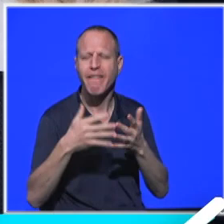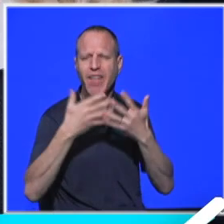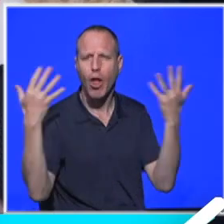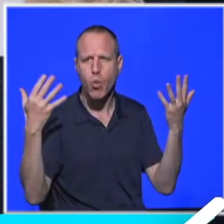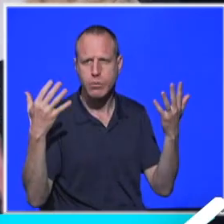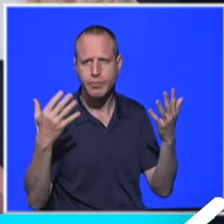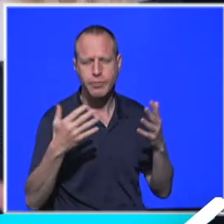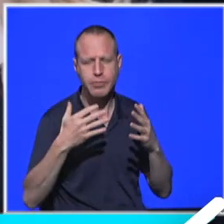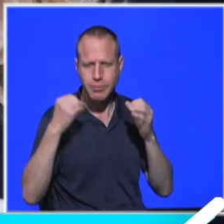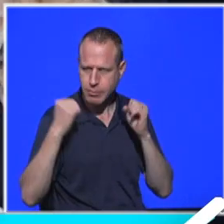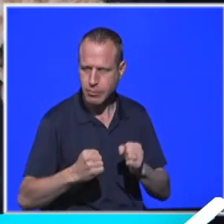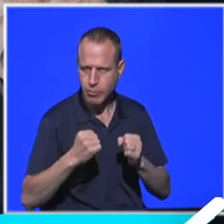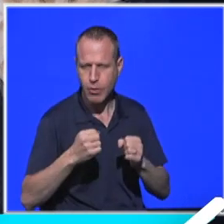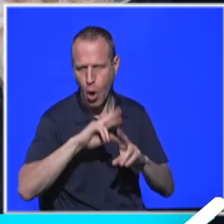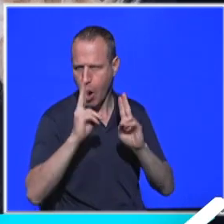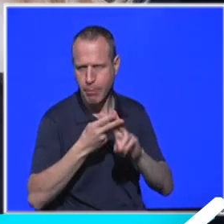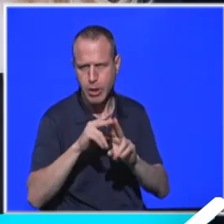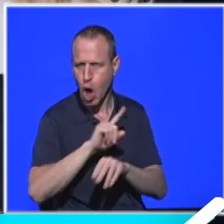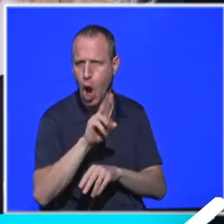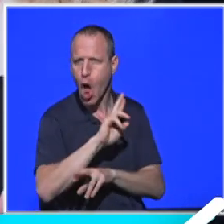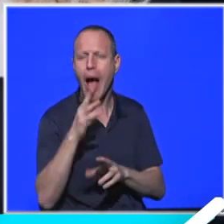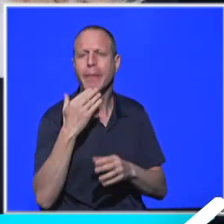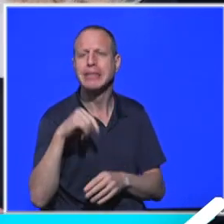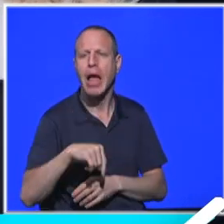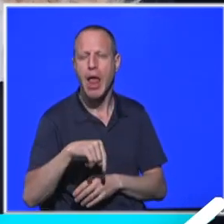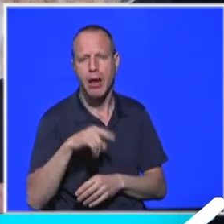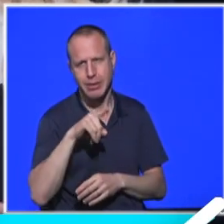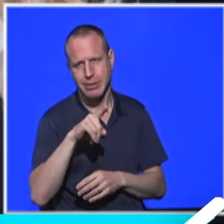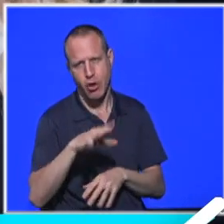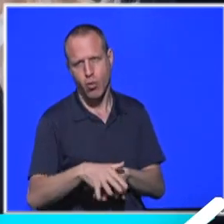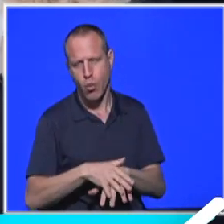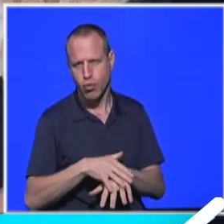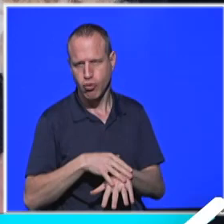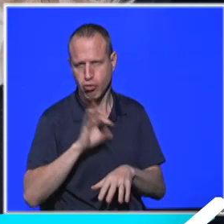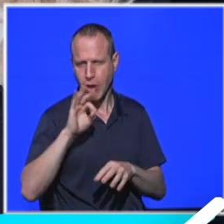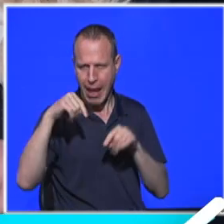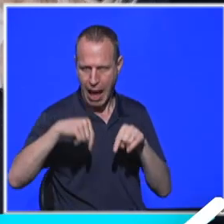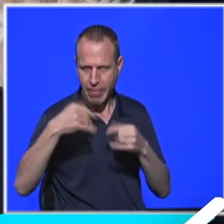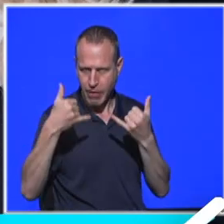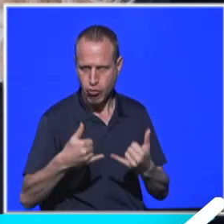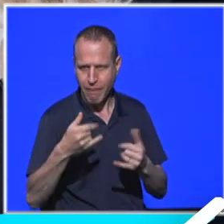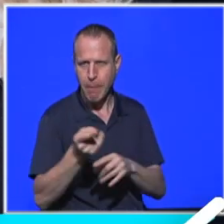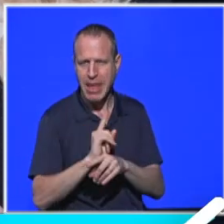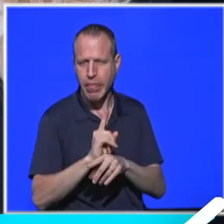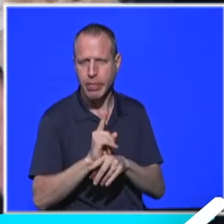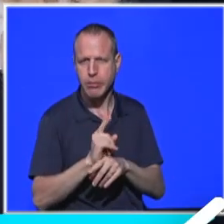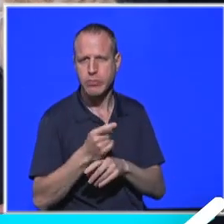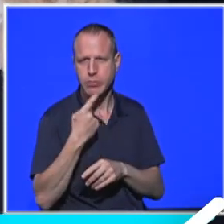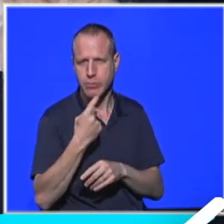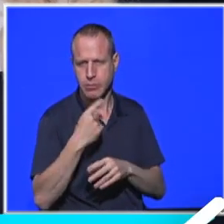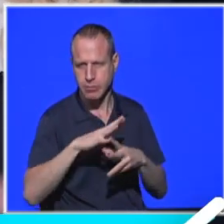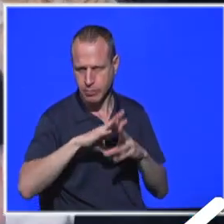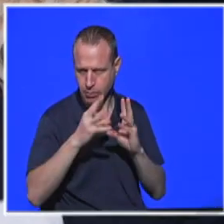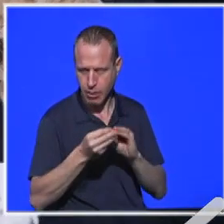חוסר ודאות עולמי, לא רק בישראל. וזה איזושהי תחושה של כאן ועכשיו ומיד. זאת אומרת, בכלל